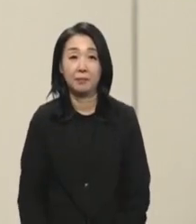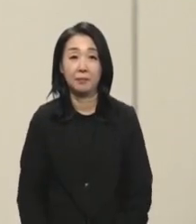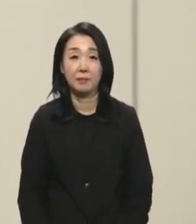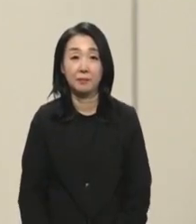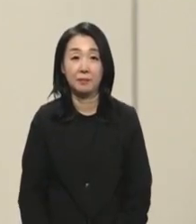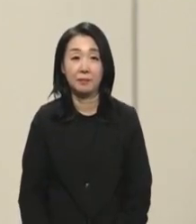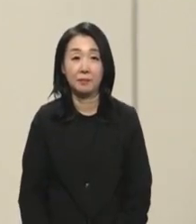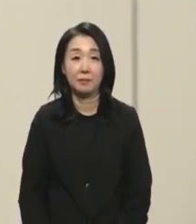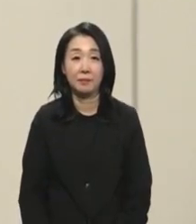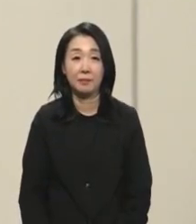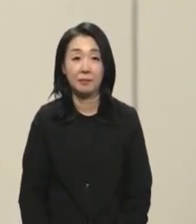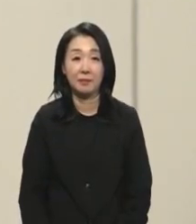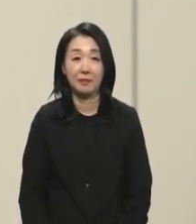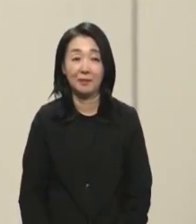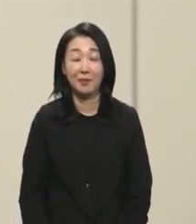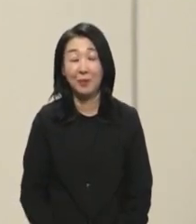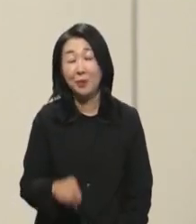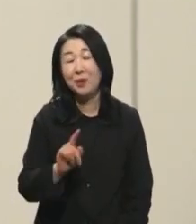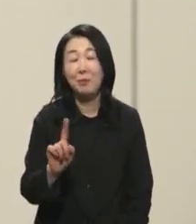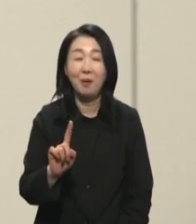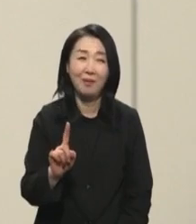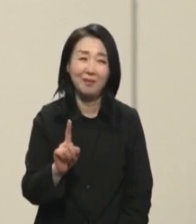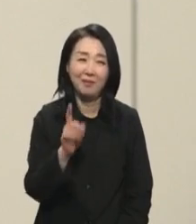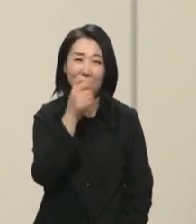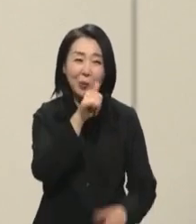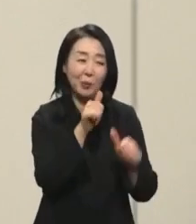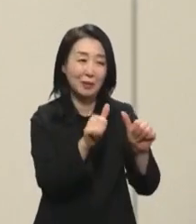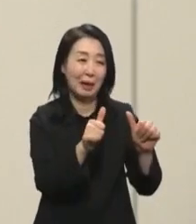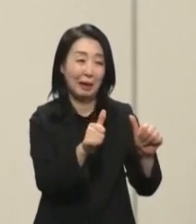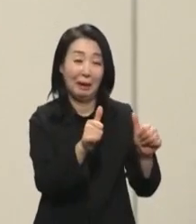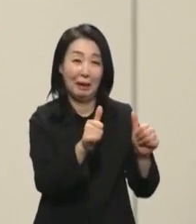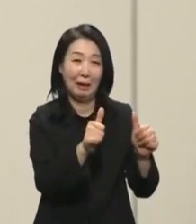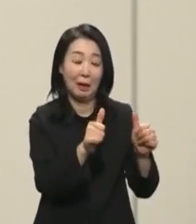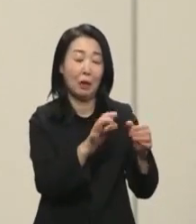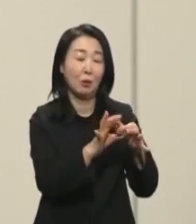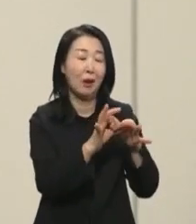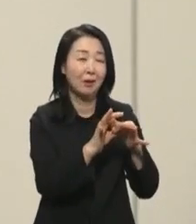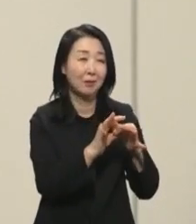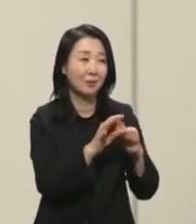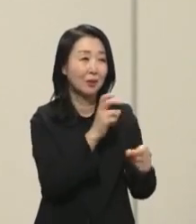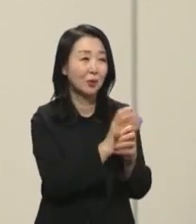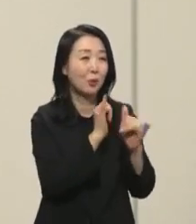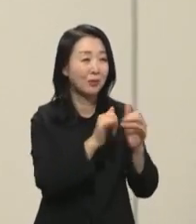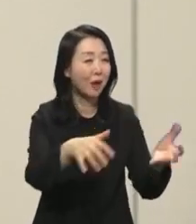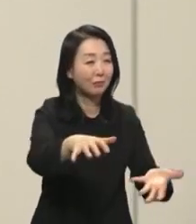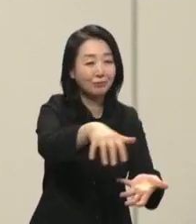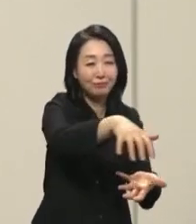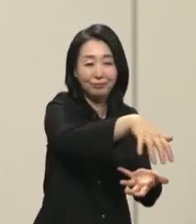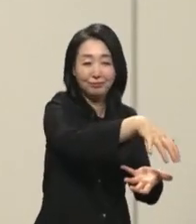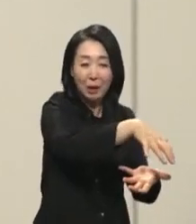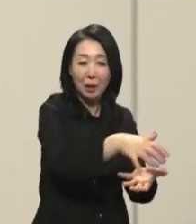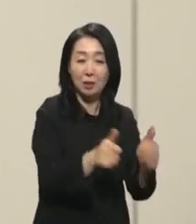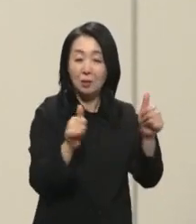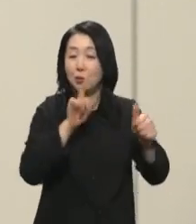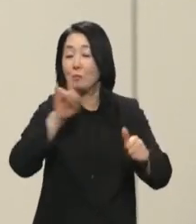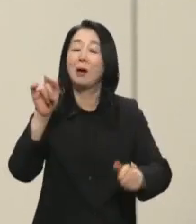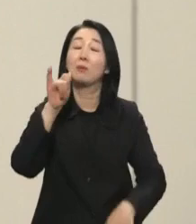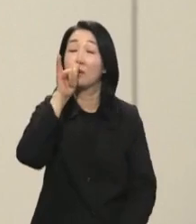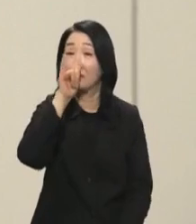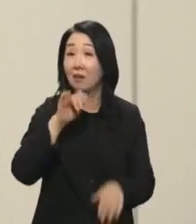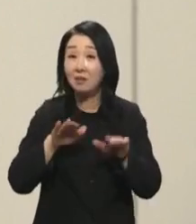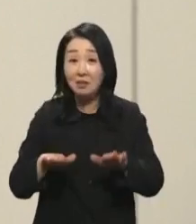이렇게 뭐 그 로폼 같은 데서 소비자들 많이 모집해서 그 그렇게 소송하는 방법도 있고 해서